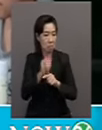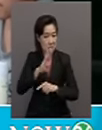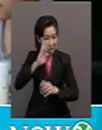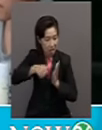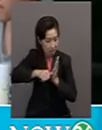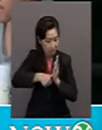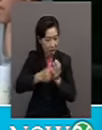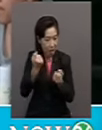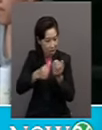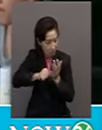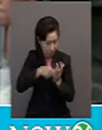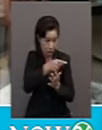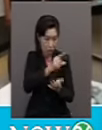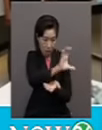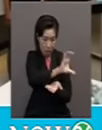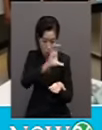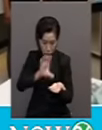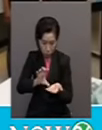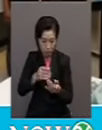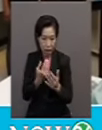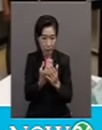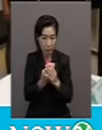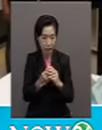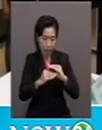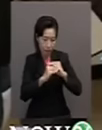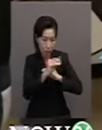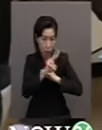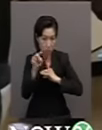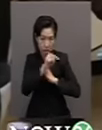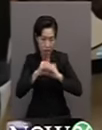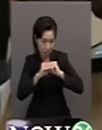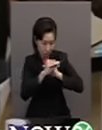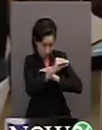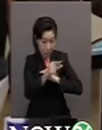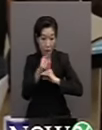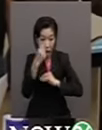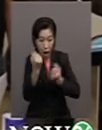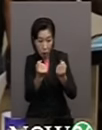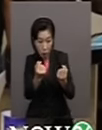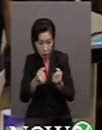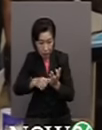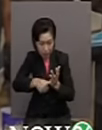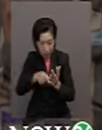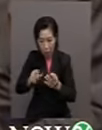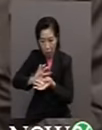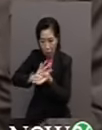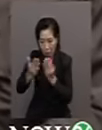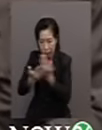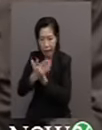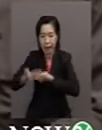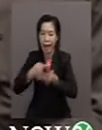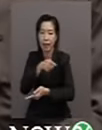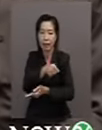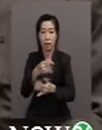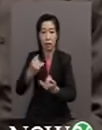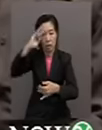ให้ผลตอบแทนร้อยละ2แล้วก็ไปหลอกคนที่เอารถมาจำนำด้วยนะครับวันนี้ตำรวจกองปราบนำโดยพลตำรวจต